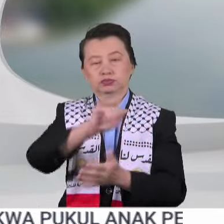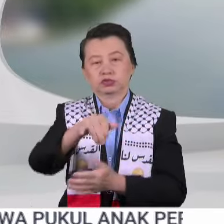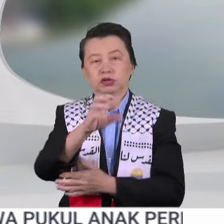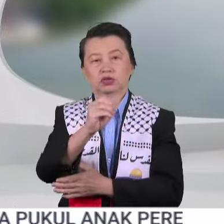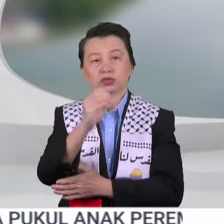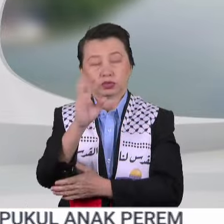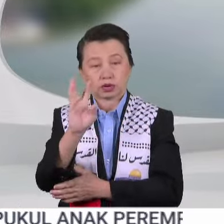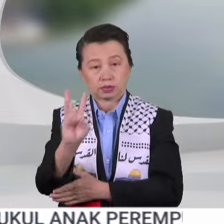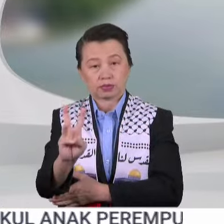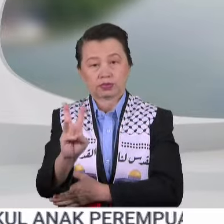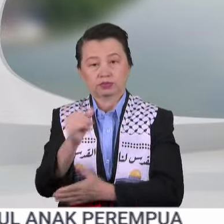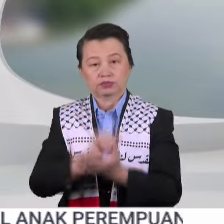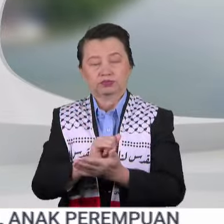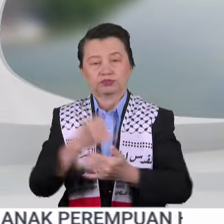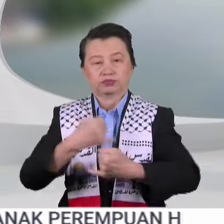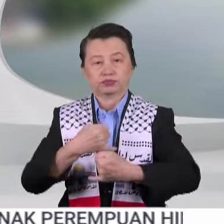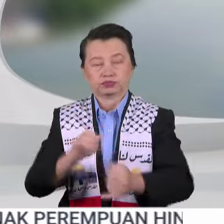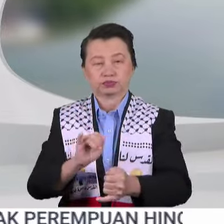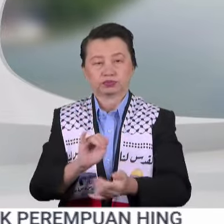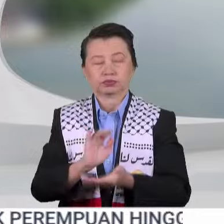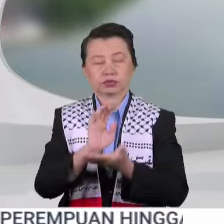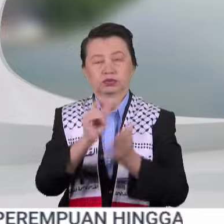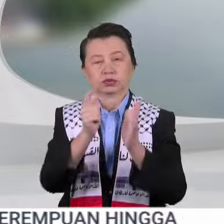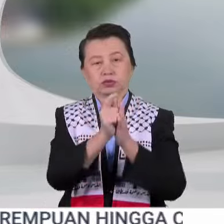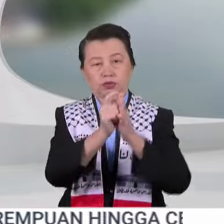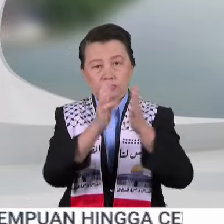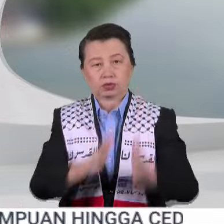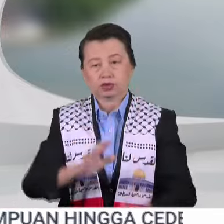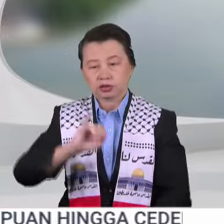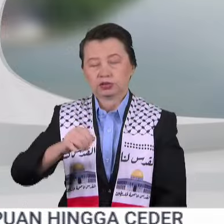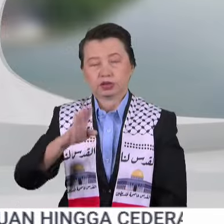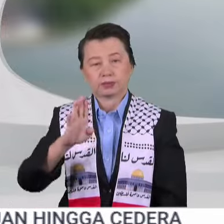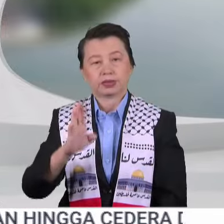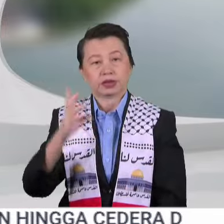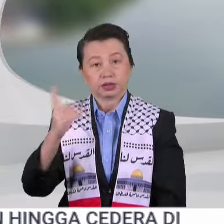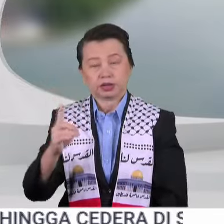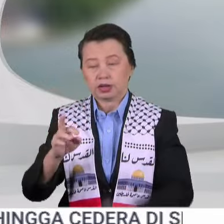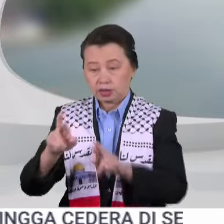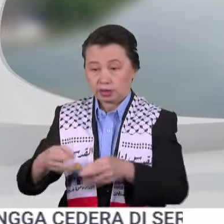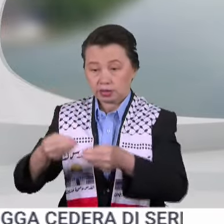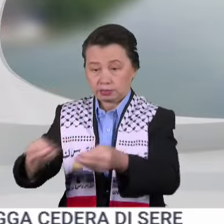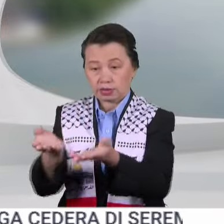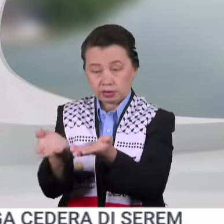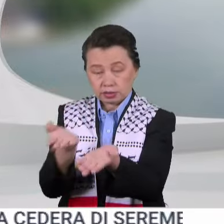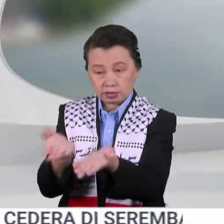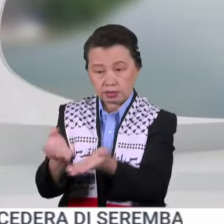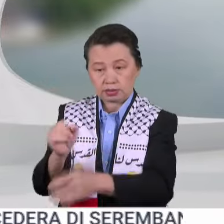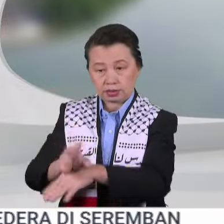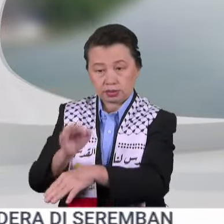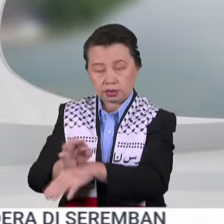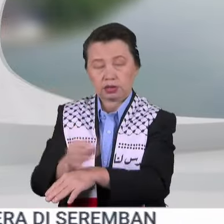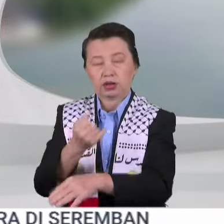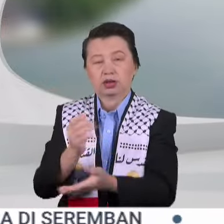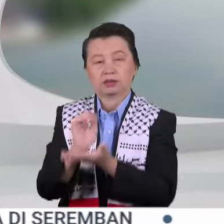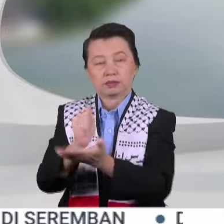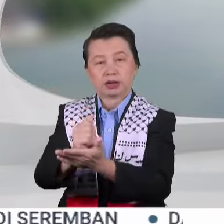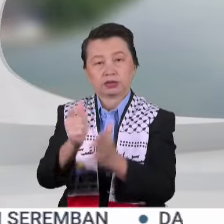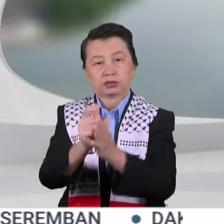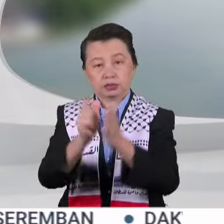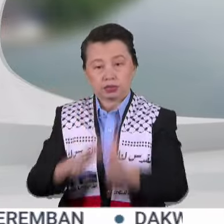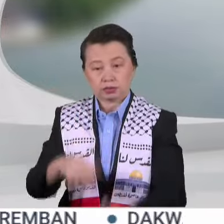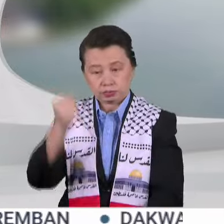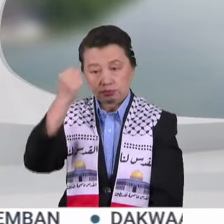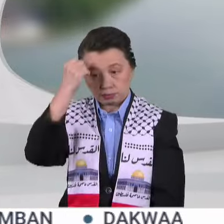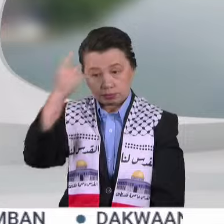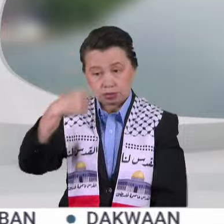JOW Jabatan Bantuan Guaman JBG. Menerusi program itu, rakyat akan diberi hikmat nasihat, bantuan guaman dan